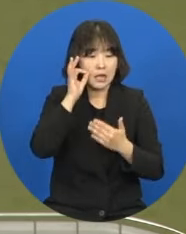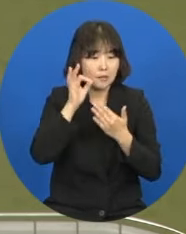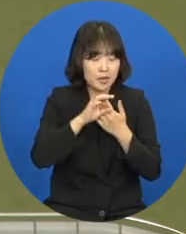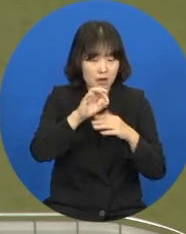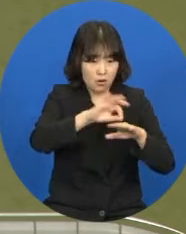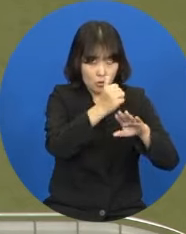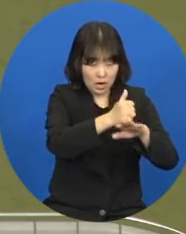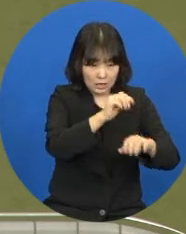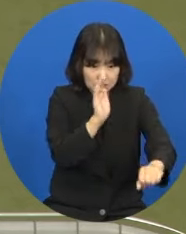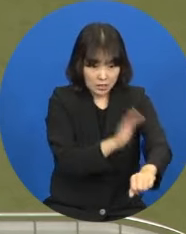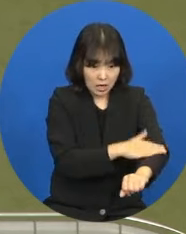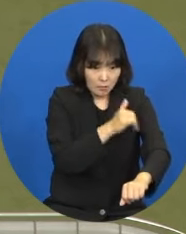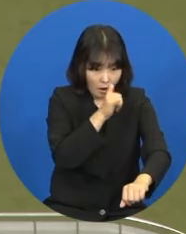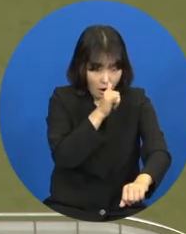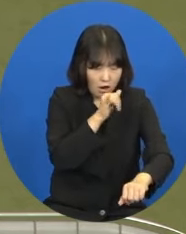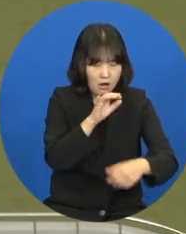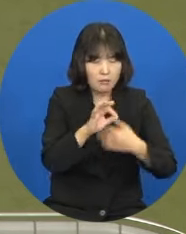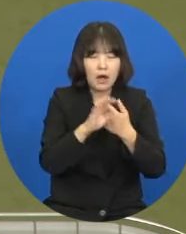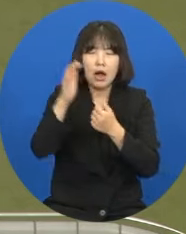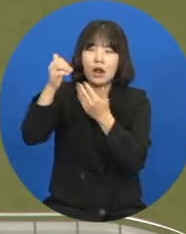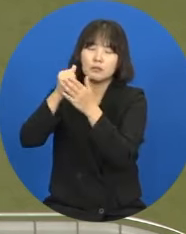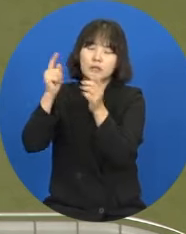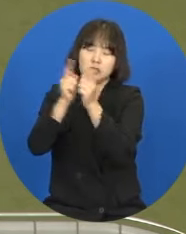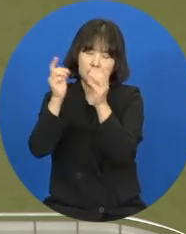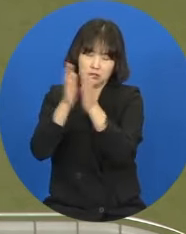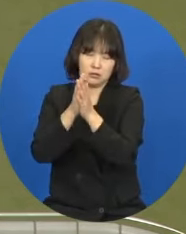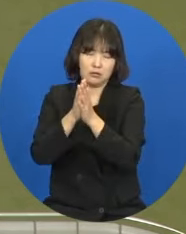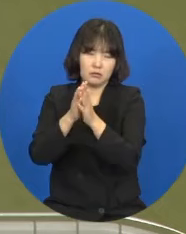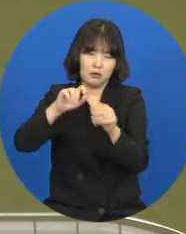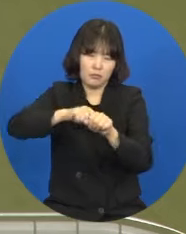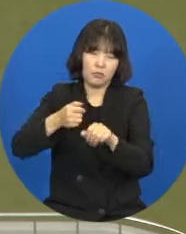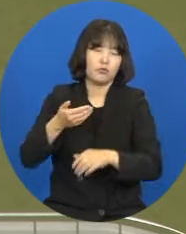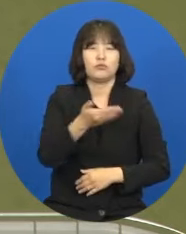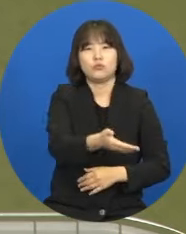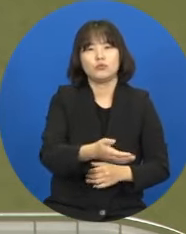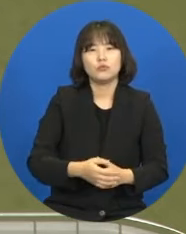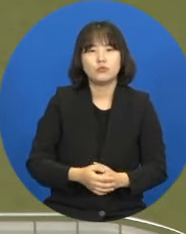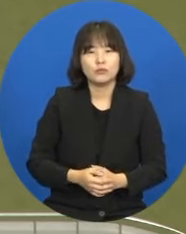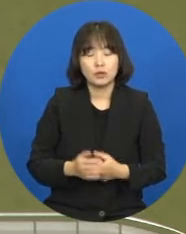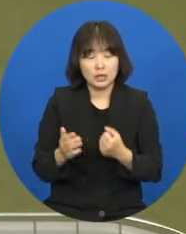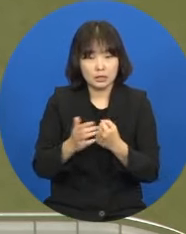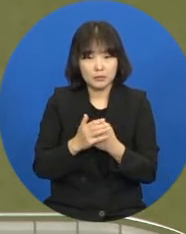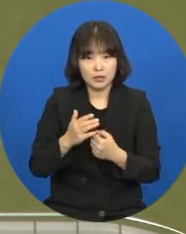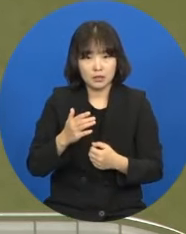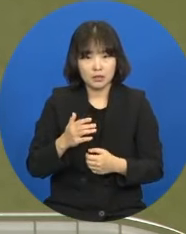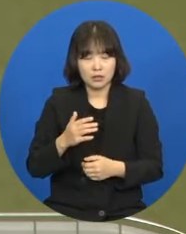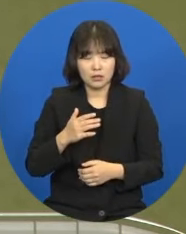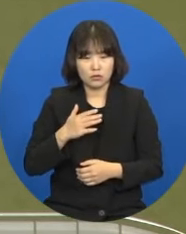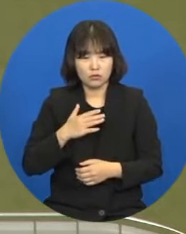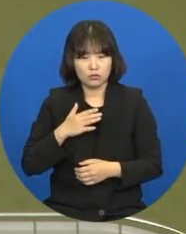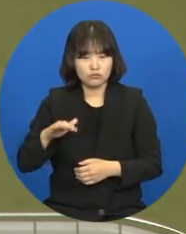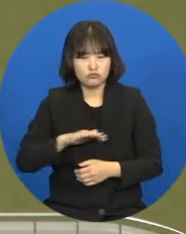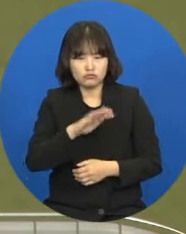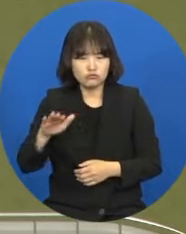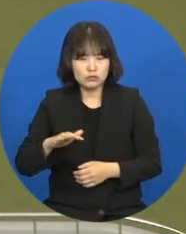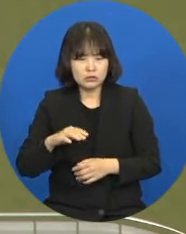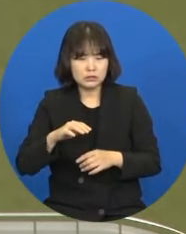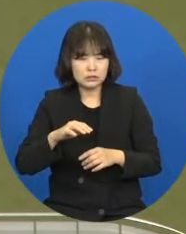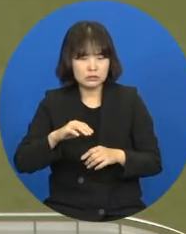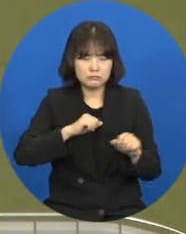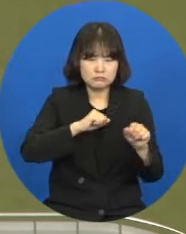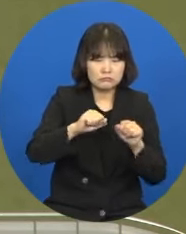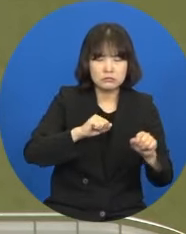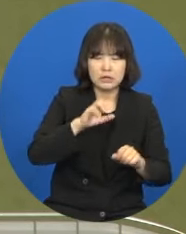잘못했다 맞지 그러면 하나님 직접 치실 거야 하나님 직접 치실 거예 그러니까 절대 손에 피 묻히면 안 된다 그거를